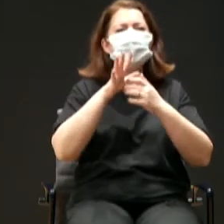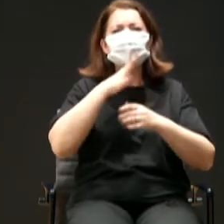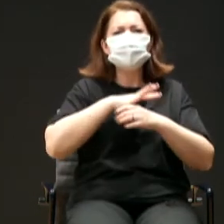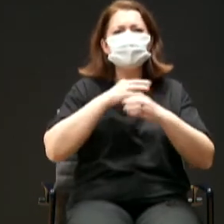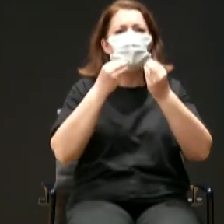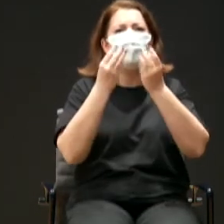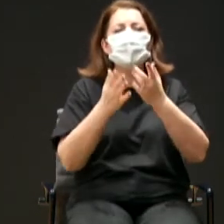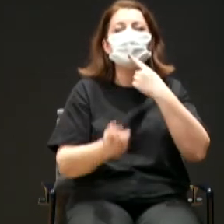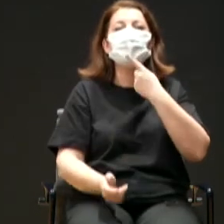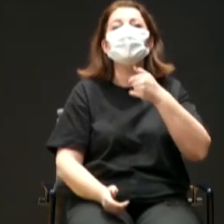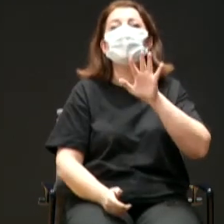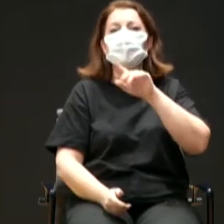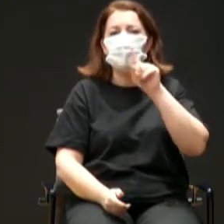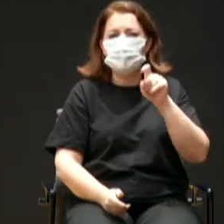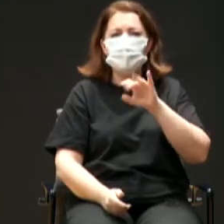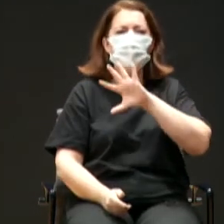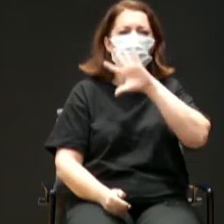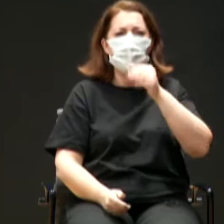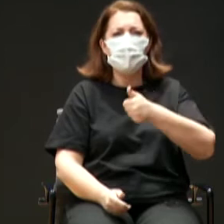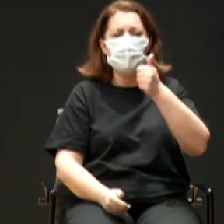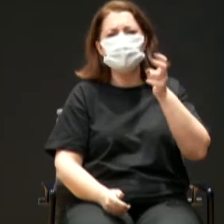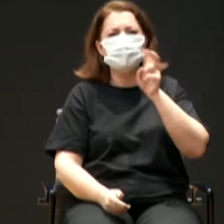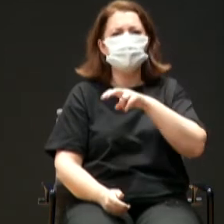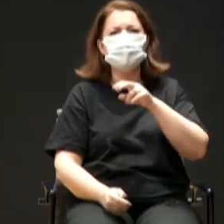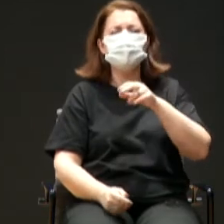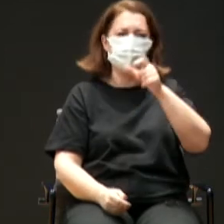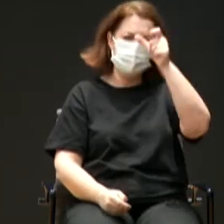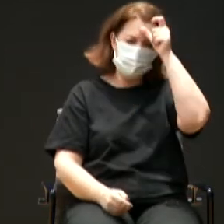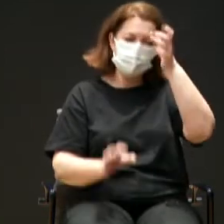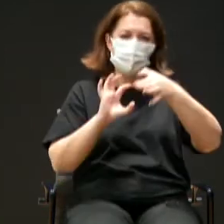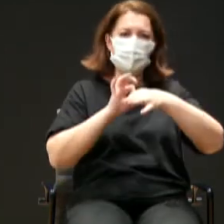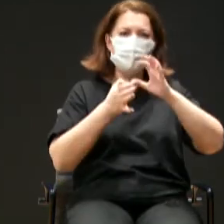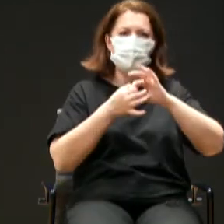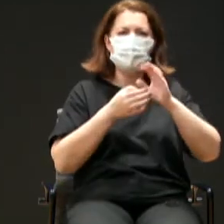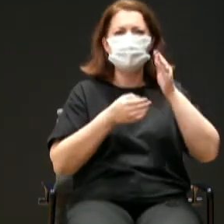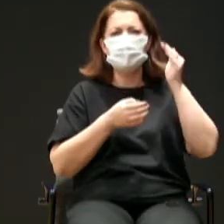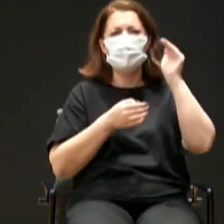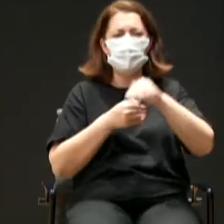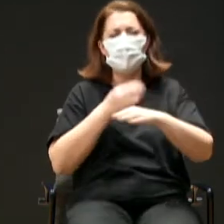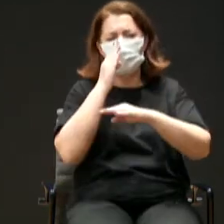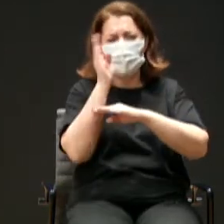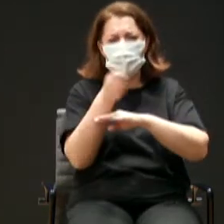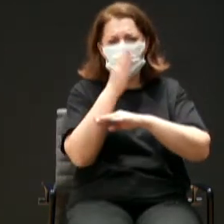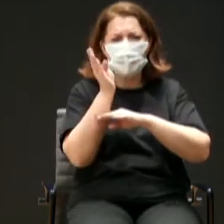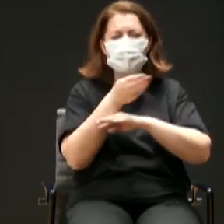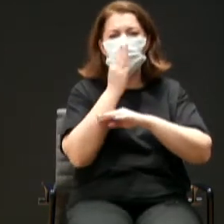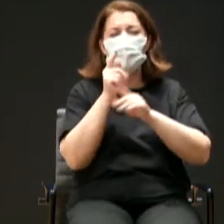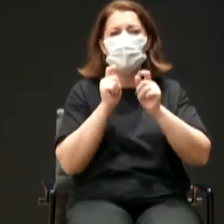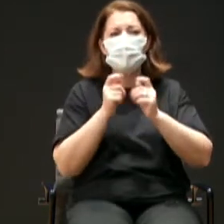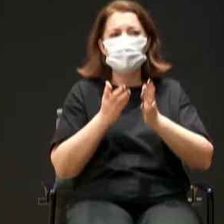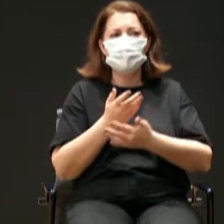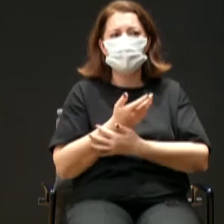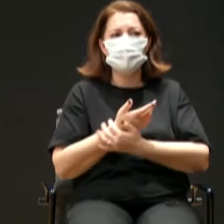verdik demedi mi ya? Her bakan çıktı o Türkçe olimpiyatlarında. Gel diye yalvardı. Nazire yaptılar.